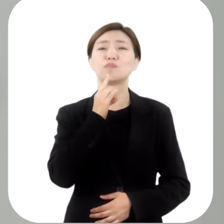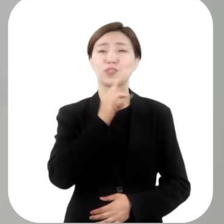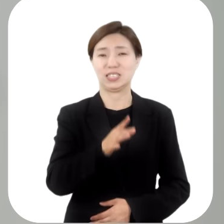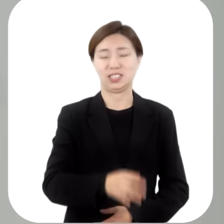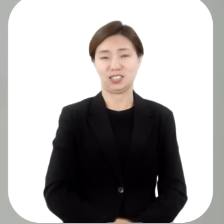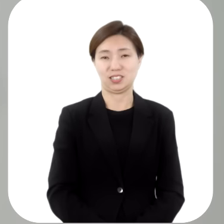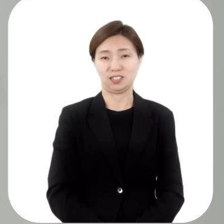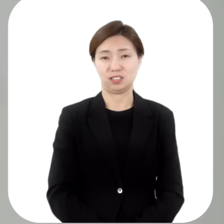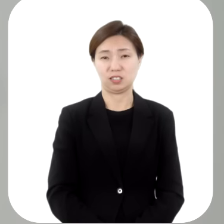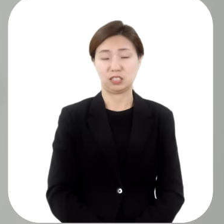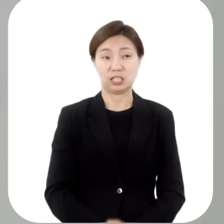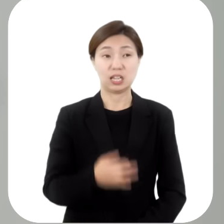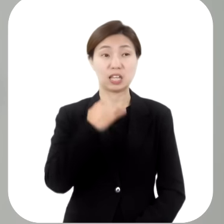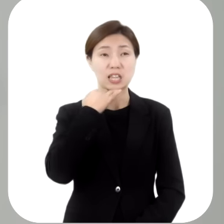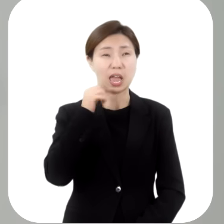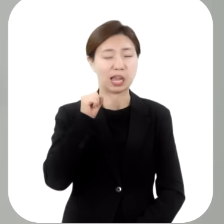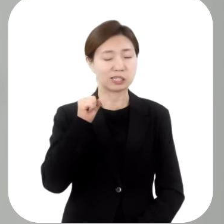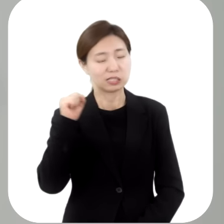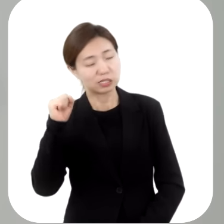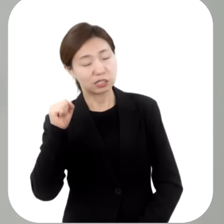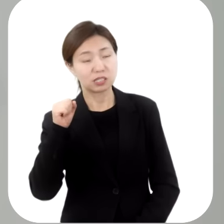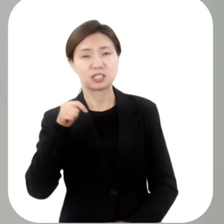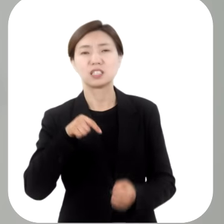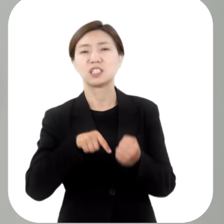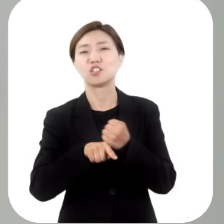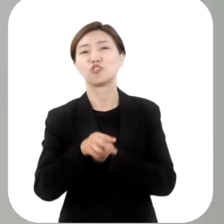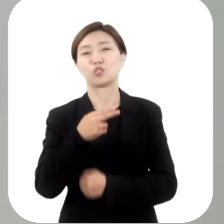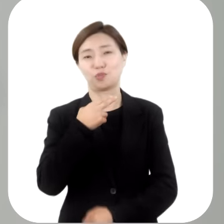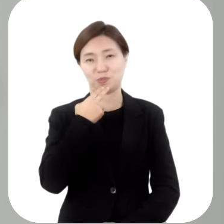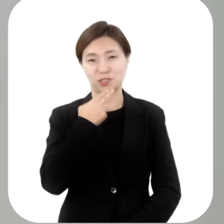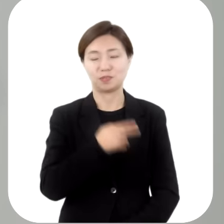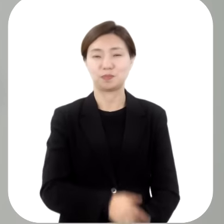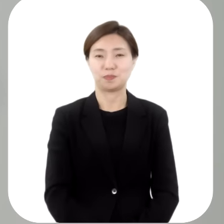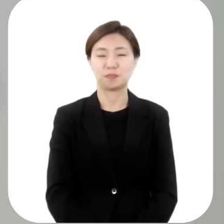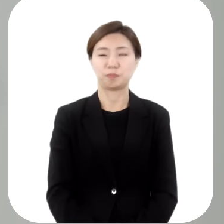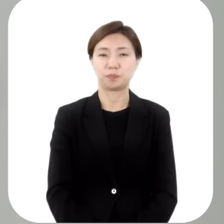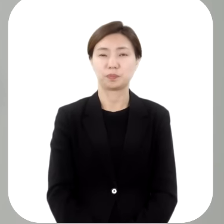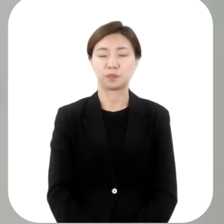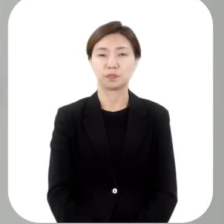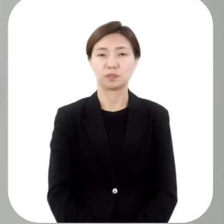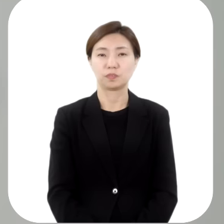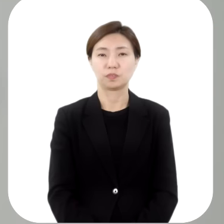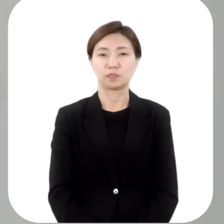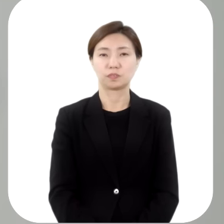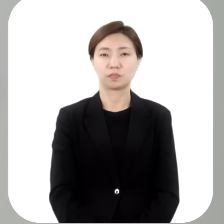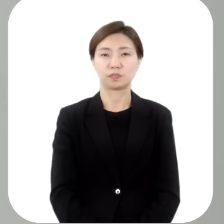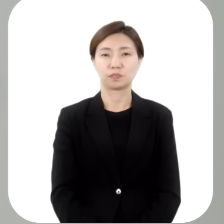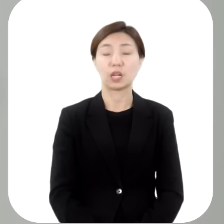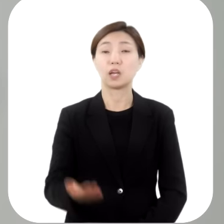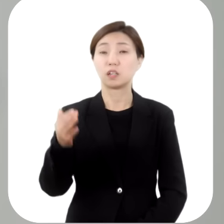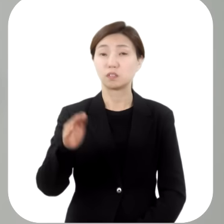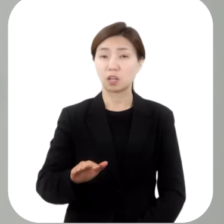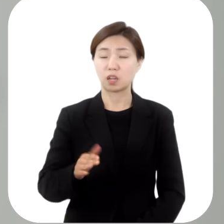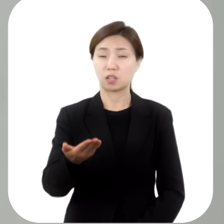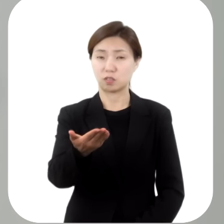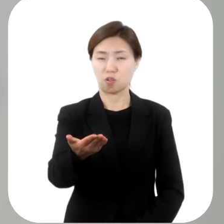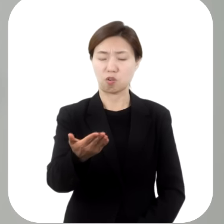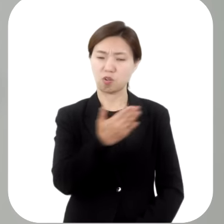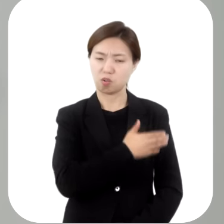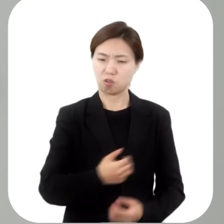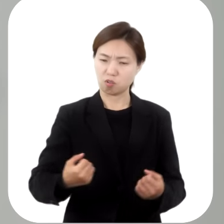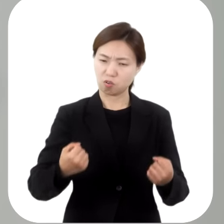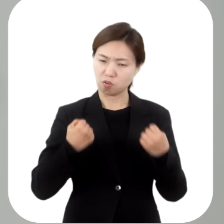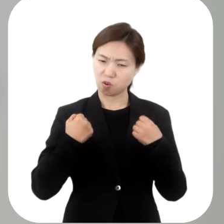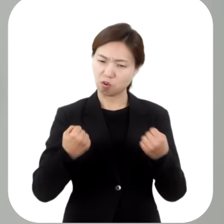숫자에 불과하다. 자꾸 나이에 너무 얽매일 필요는 없지 않느냐 싶고요. 그런데 이제